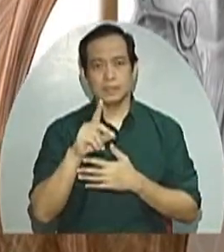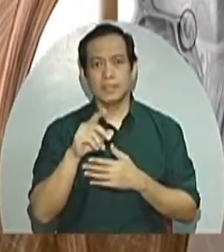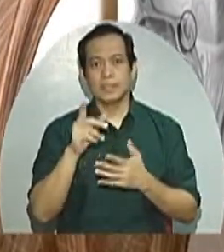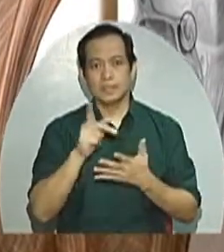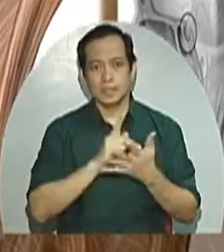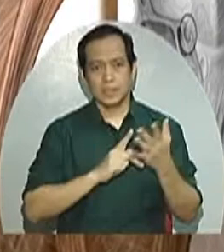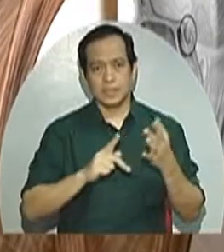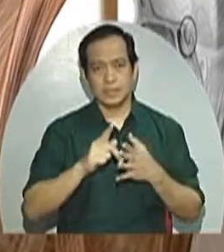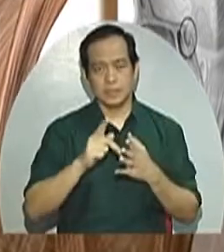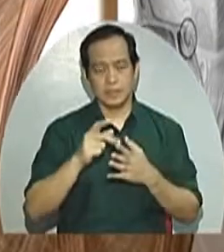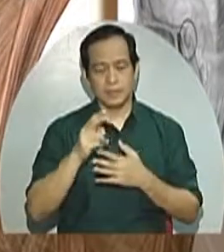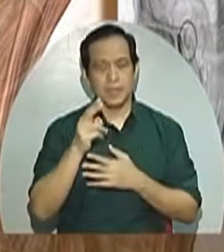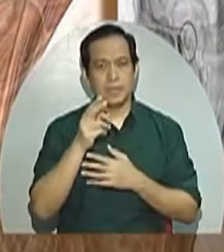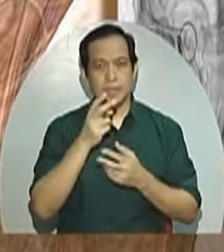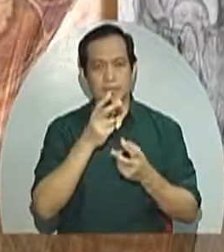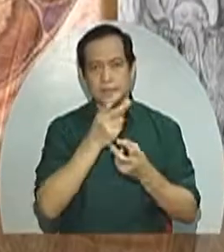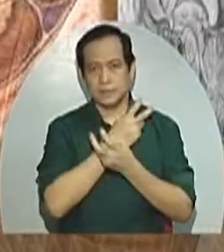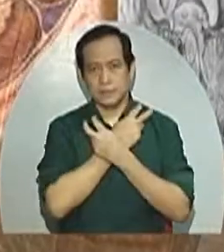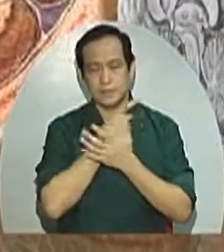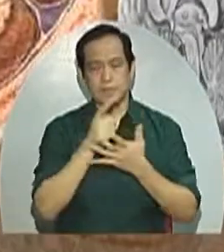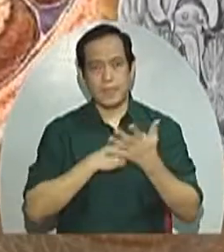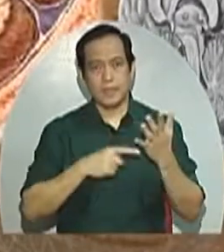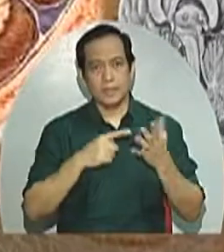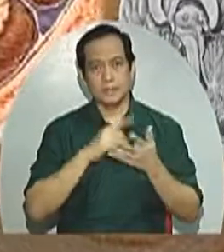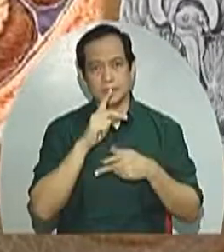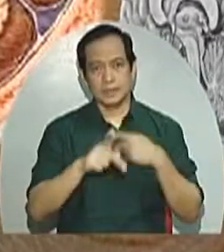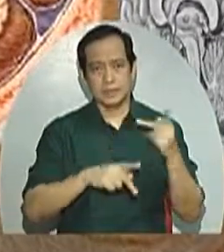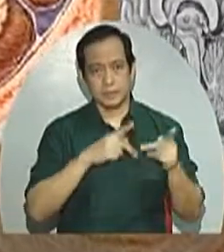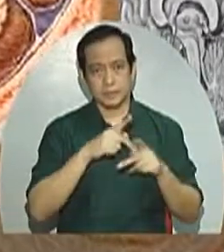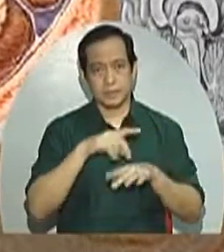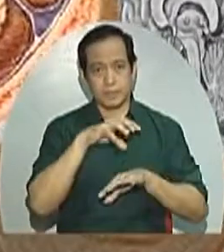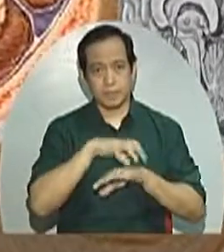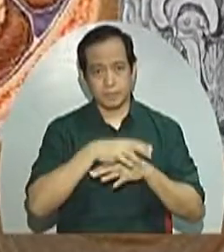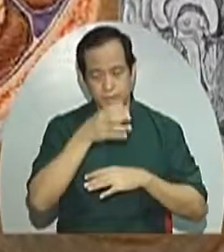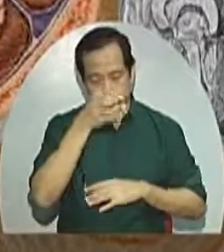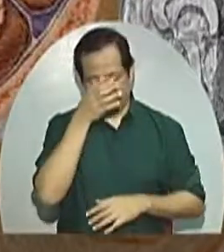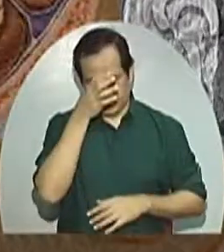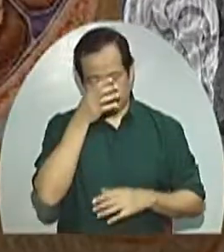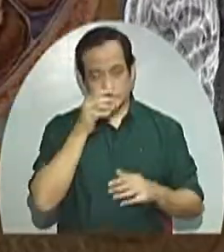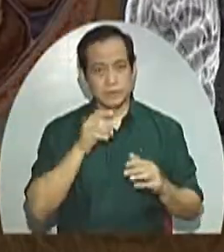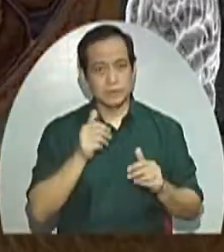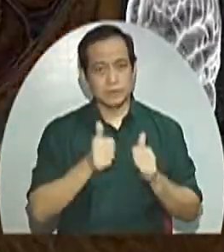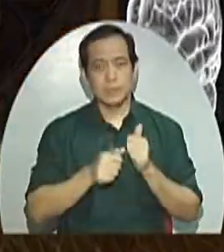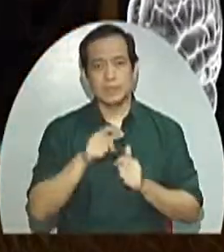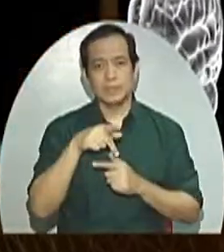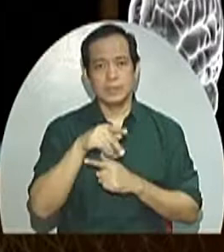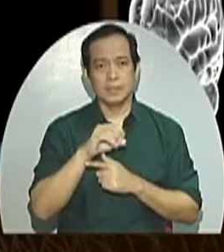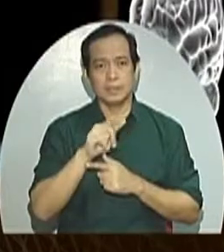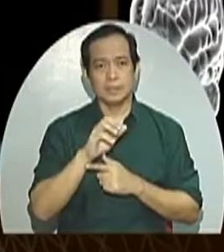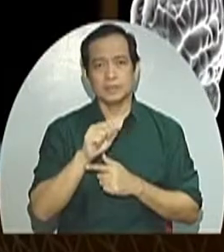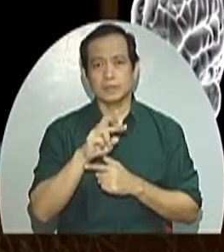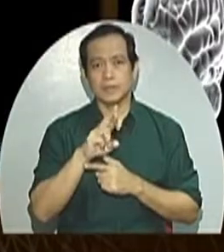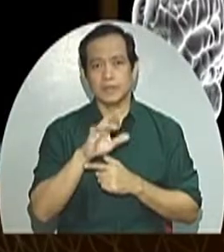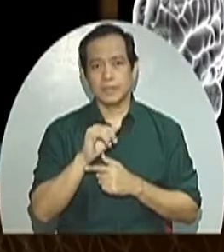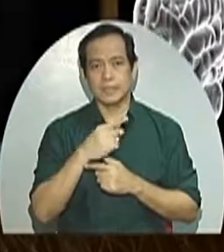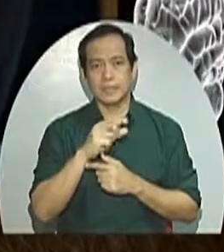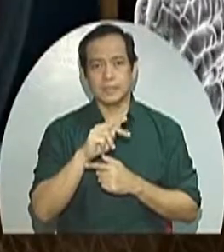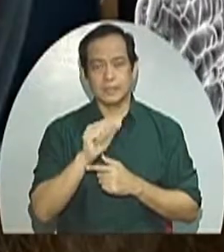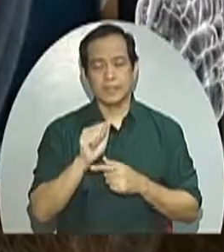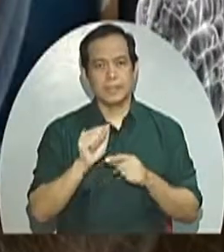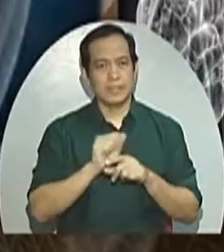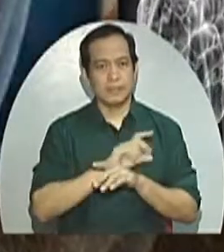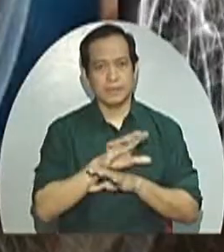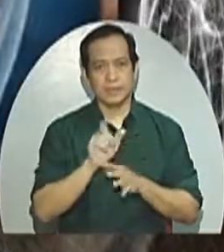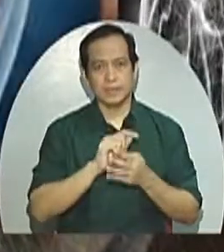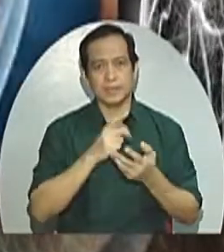turcica na nasa bahagi ng bungo. Ito ay isang uri ng tumor sa utak kung saan ang pituitary gland ay naaapektuhan